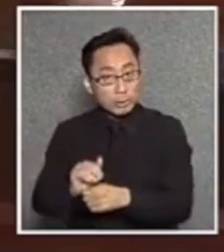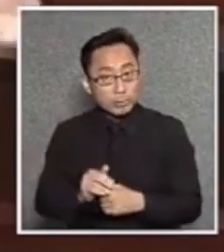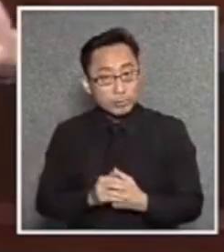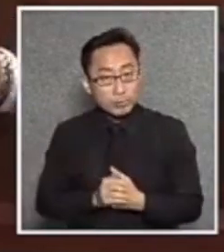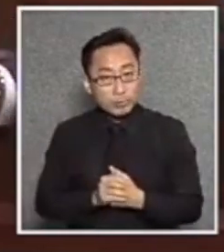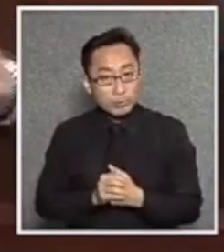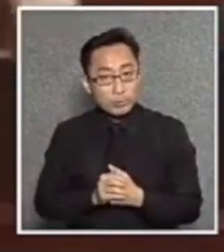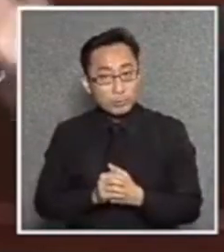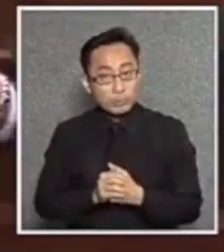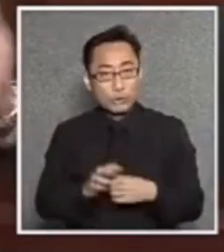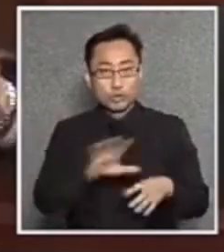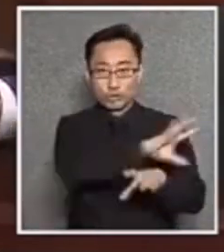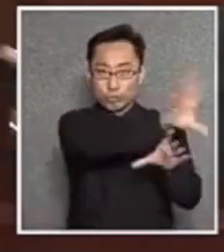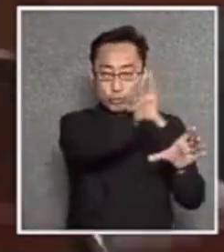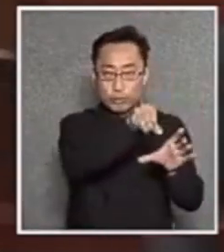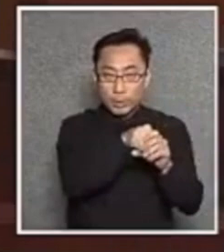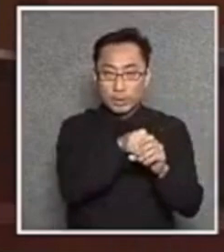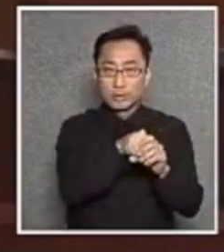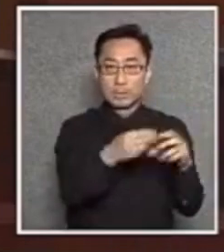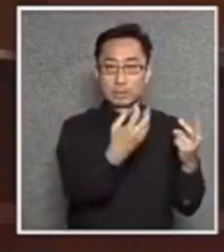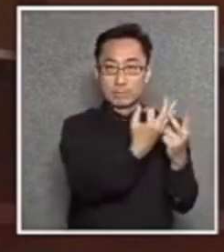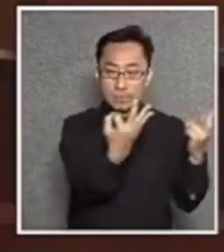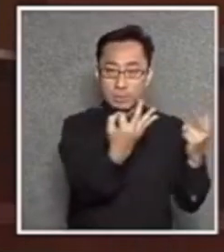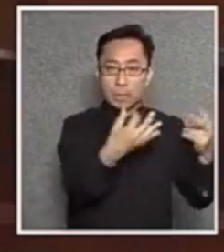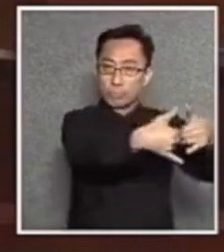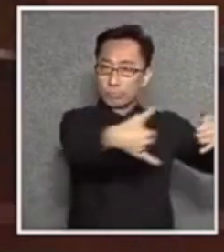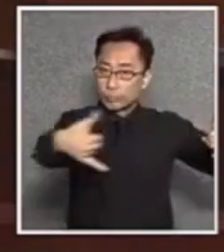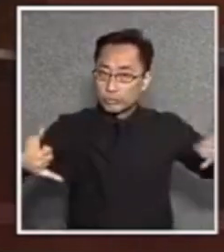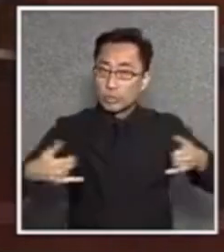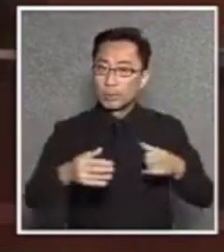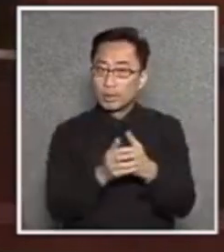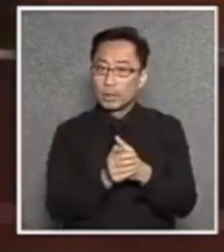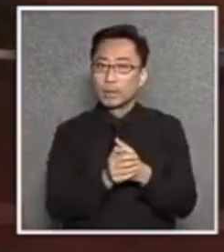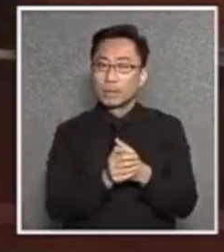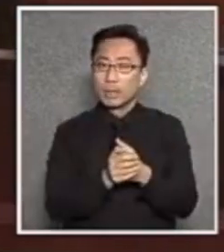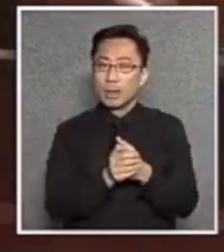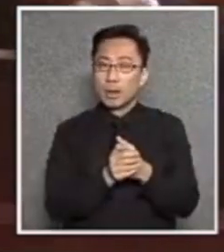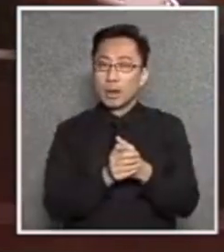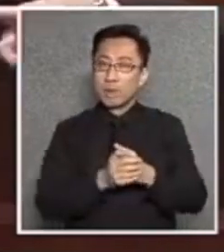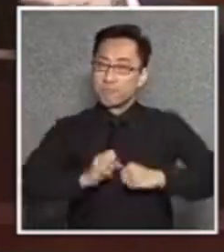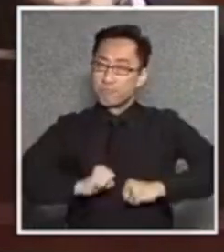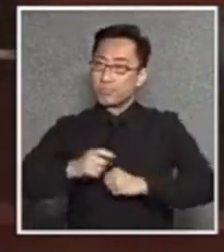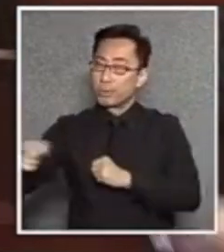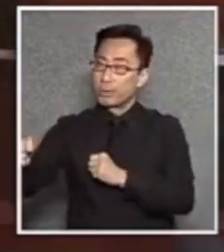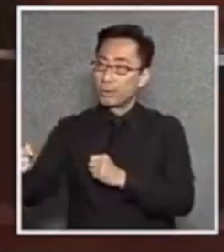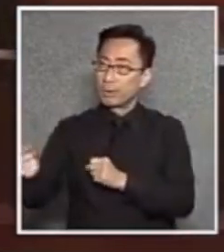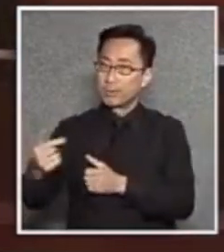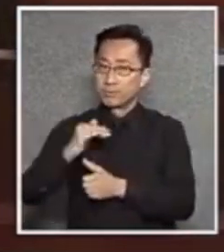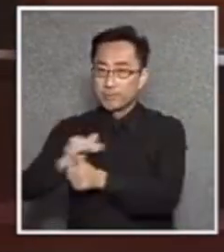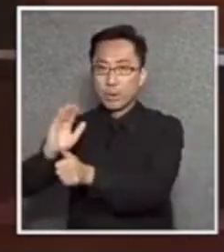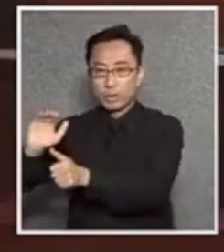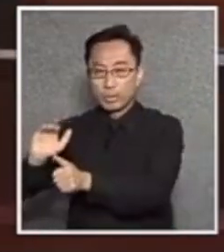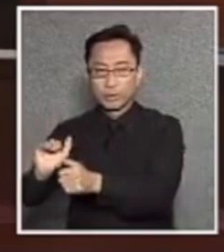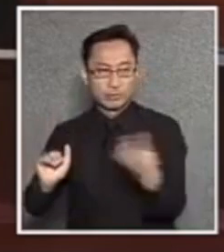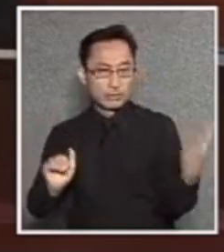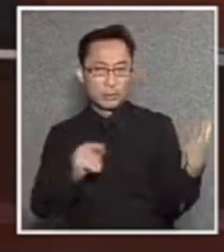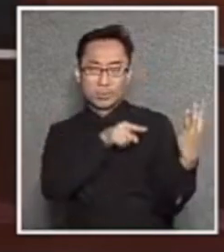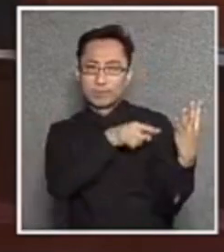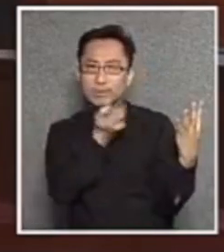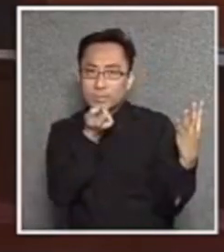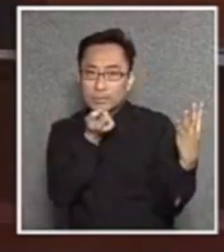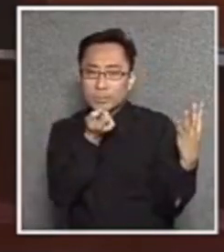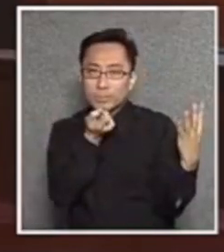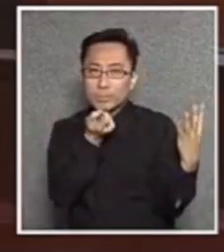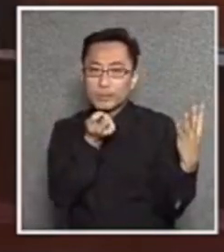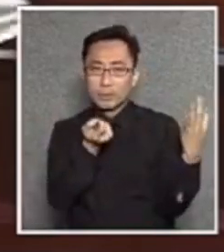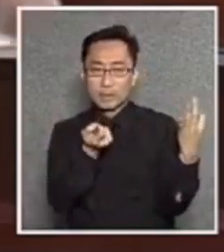應該集齊人馬，23個坐喺度咁啊，大佬，輸人不輸陣嘛，零零星星得4條友喺度，仲3個